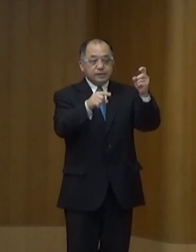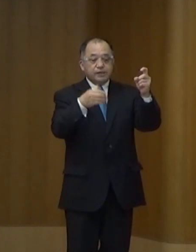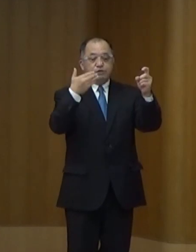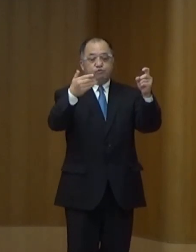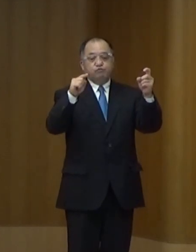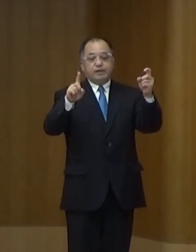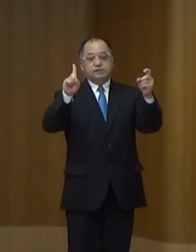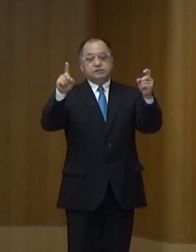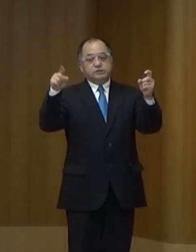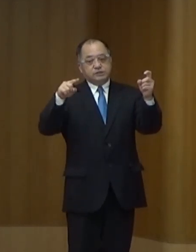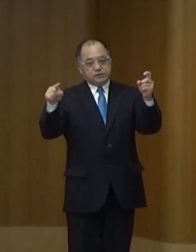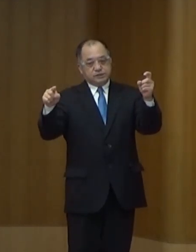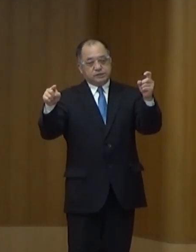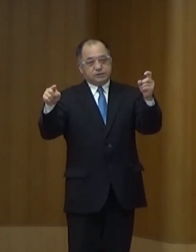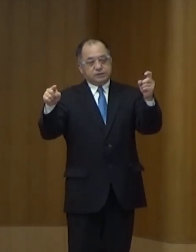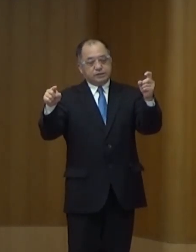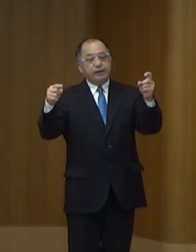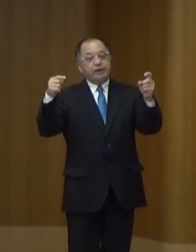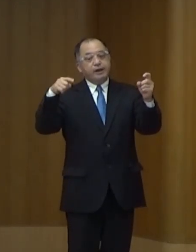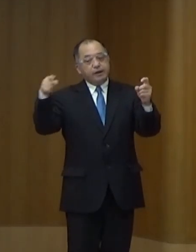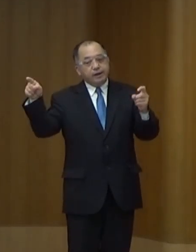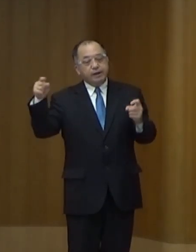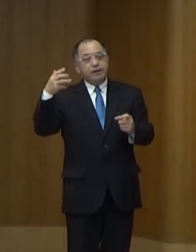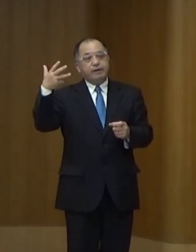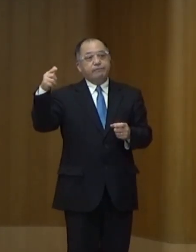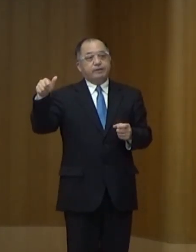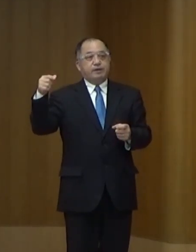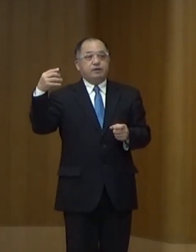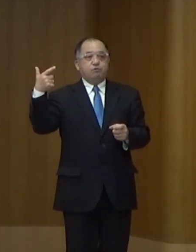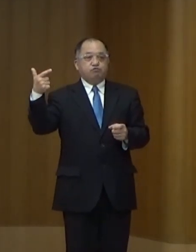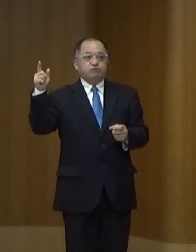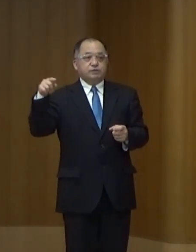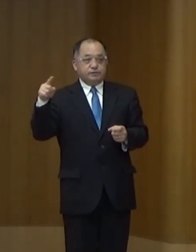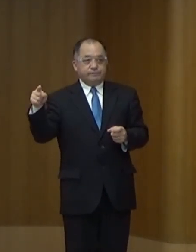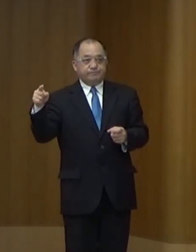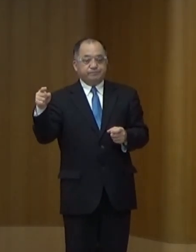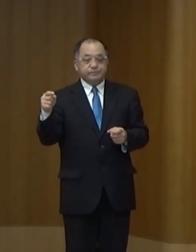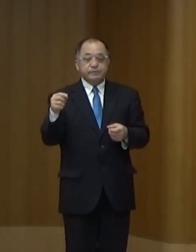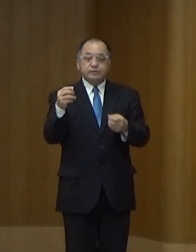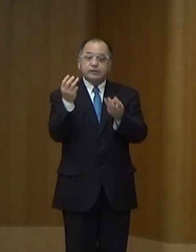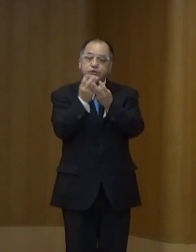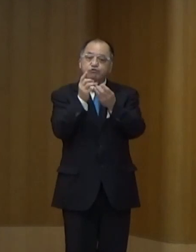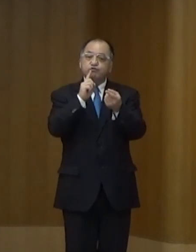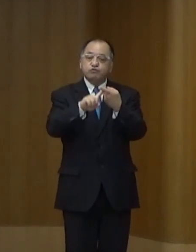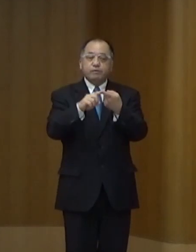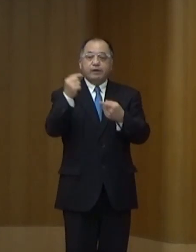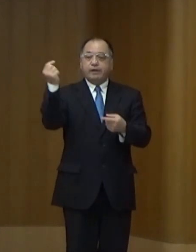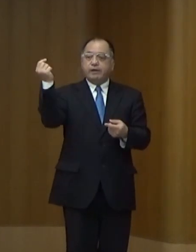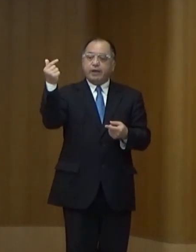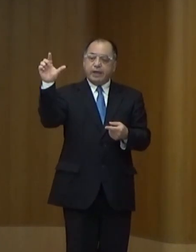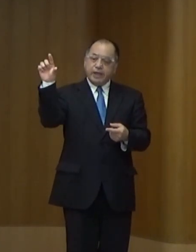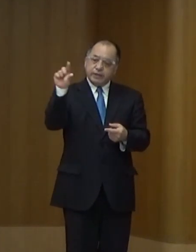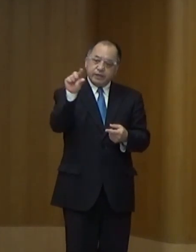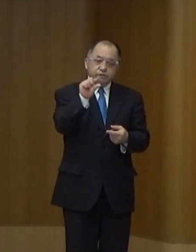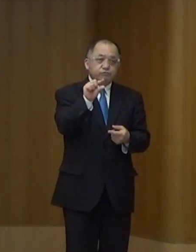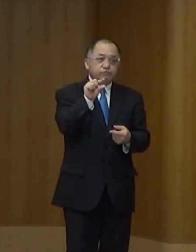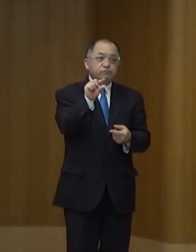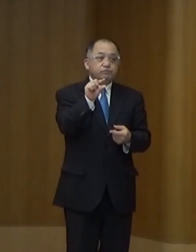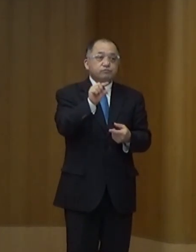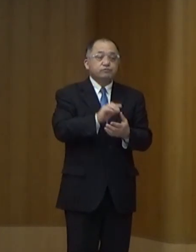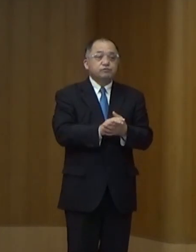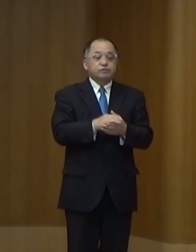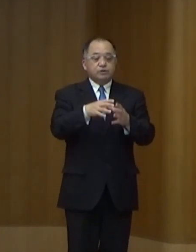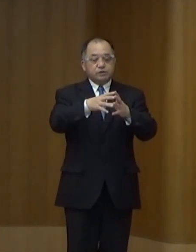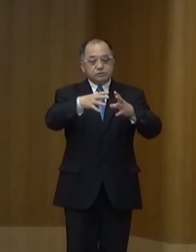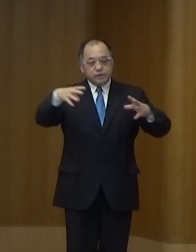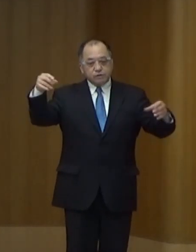9.1 人から 8.4 人ということで、この間減少傾向、減少となっています。この点については、